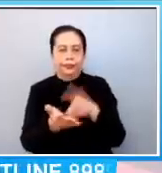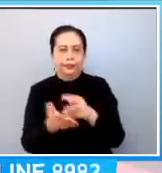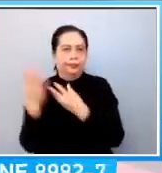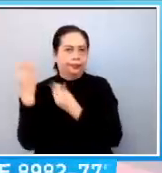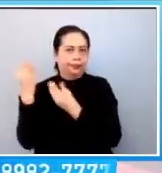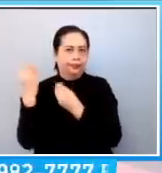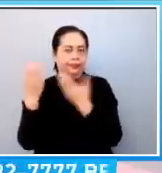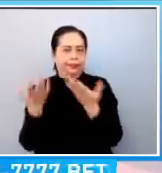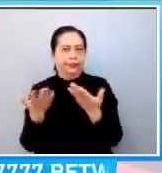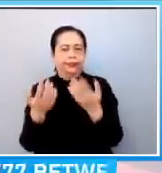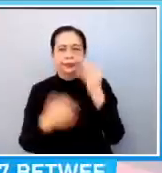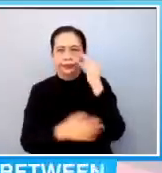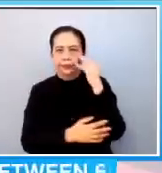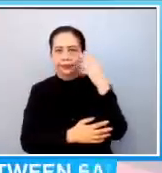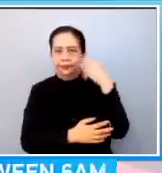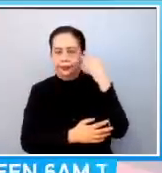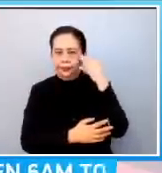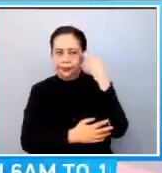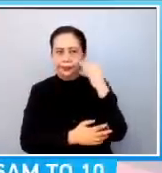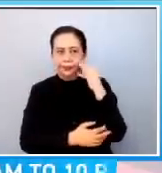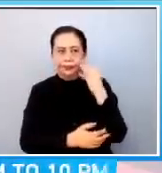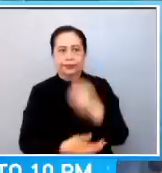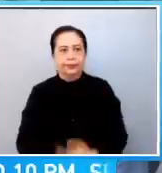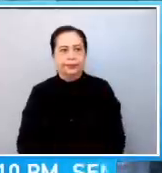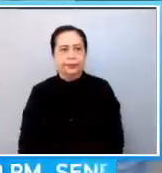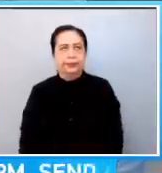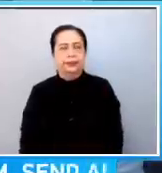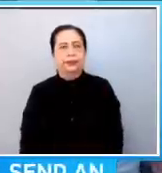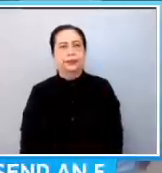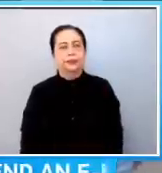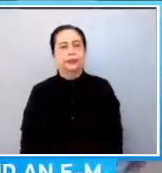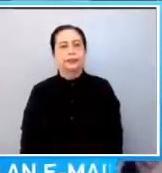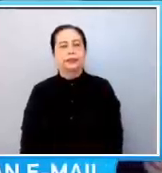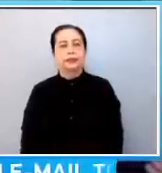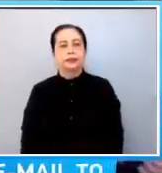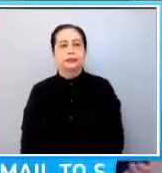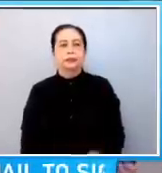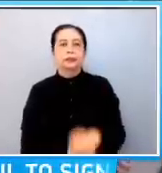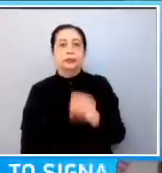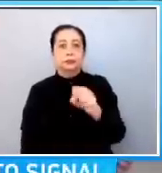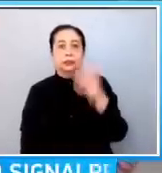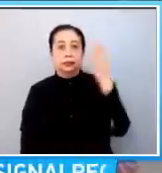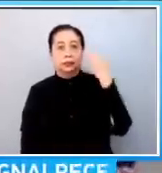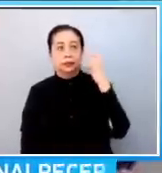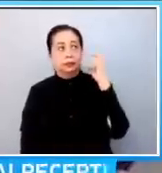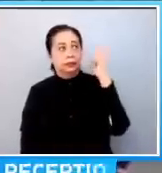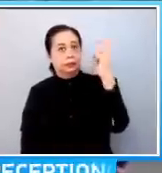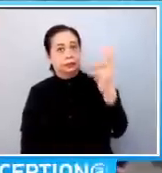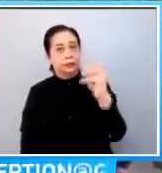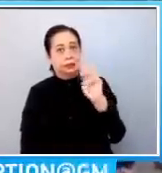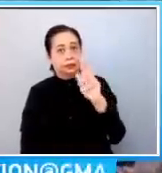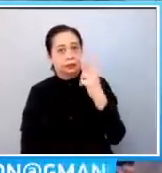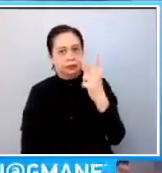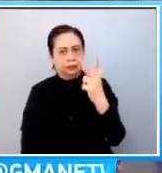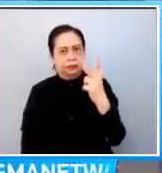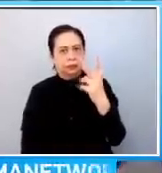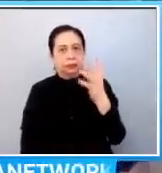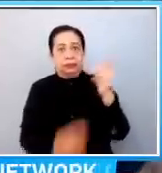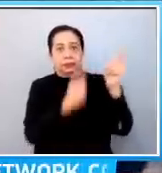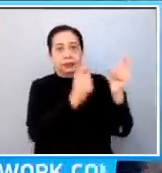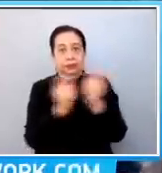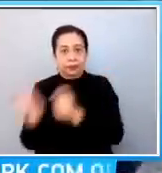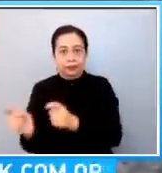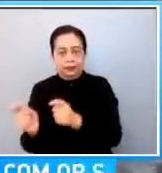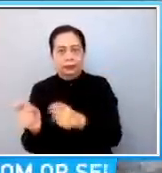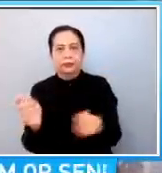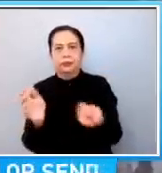Mark Makalalad. Mark? Connie, ilang pasahero na dating sumasakay sa MRT 3? Sa bus carousel muna sumakay para